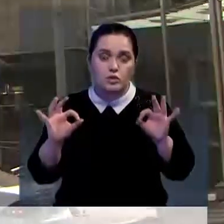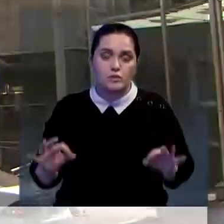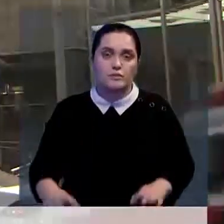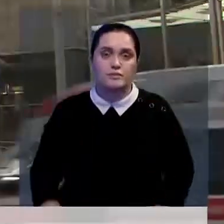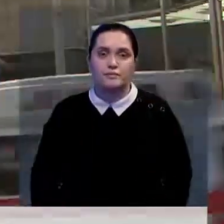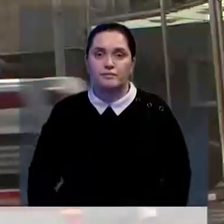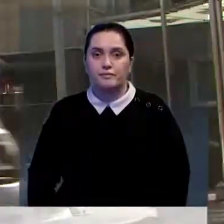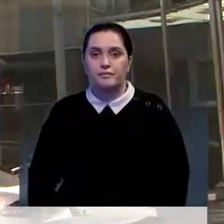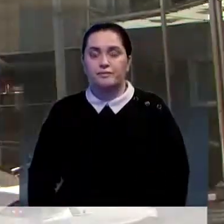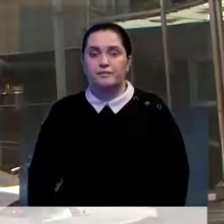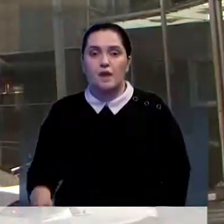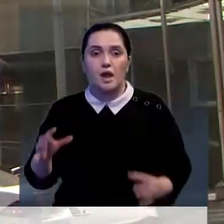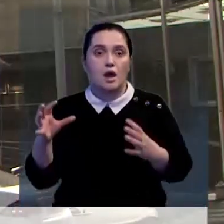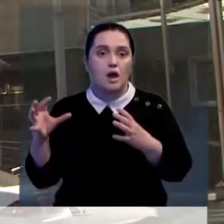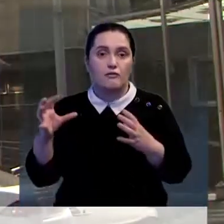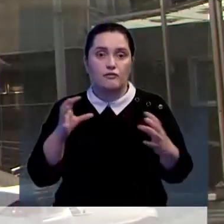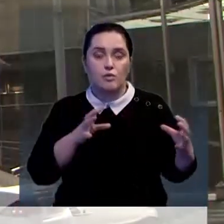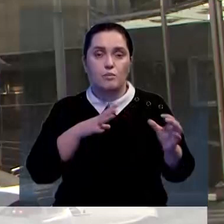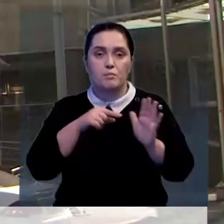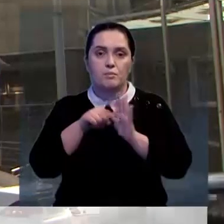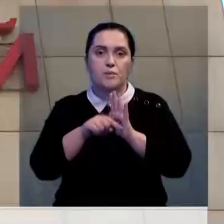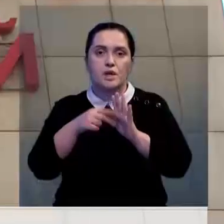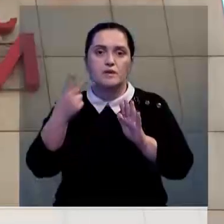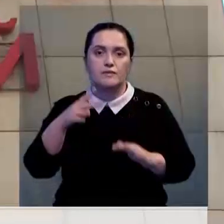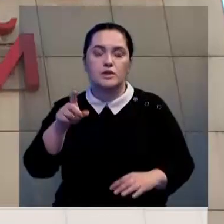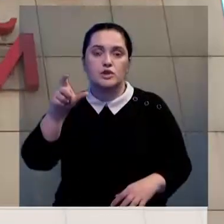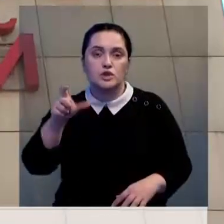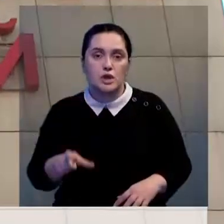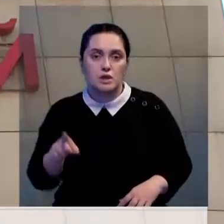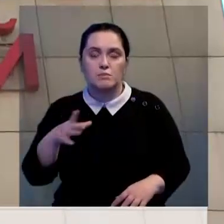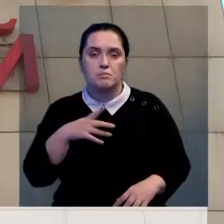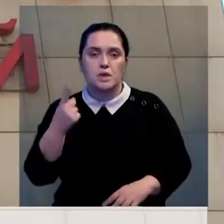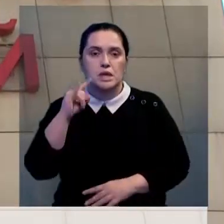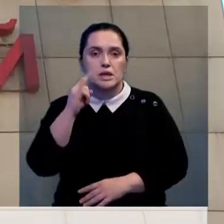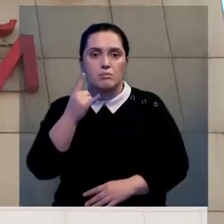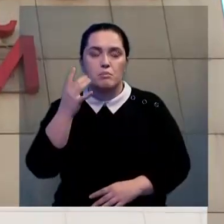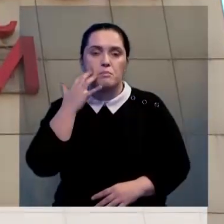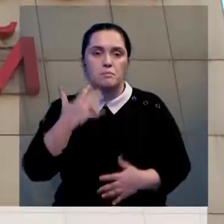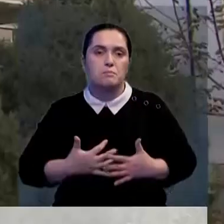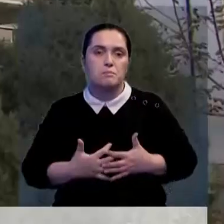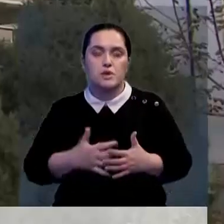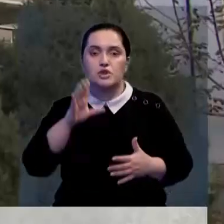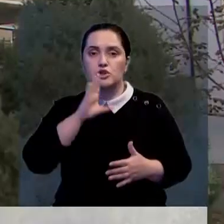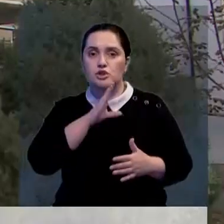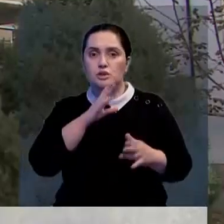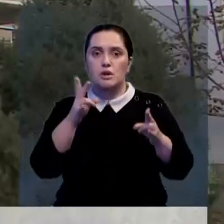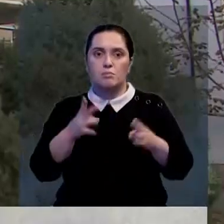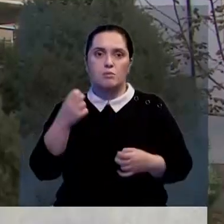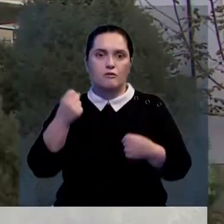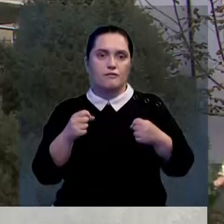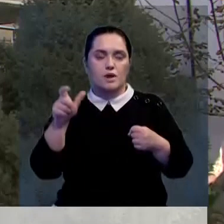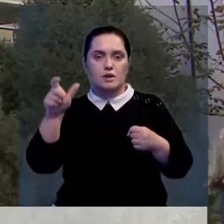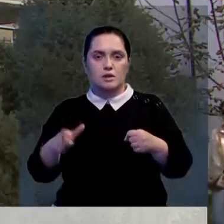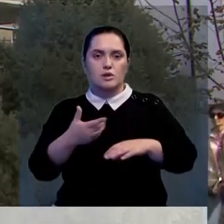было. По словам Луизы, в автобусе в момент аварии находилось около 20 человек. Там был один ребенок и беременная женщина. Больше всего пострадал водитель,